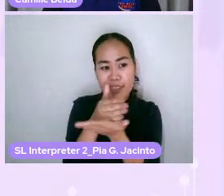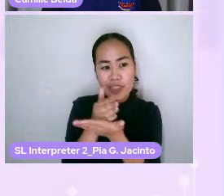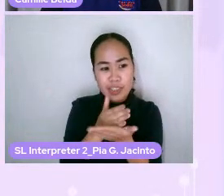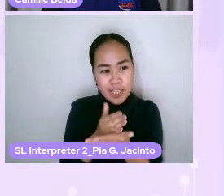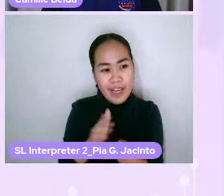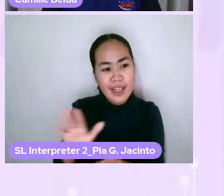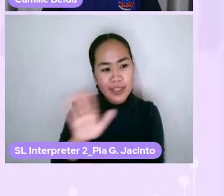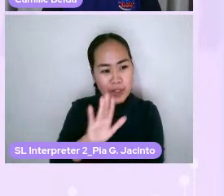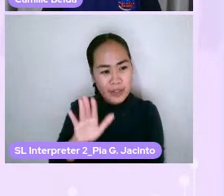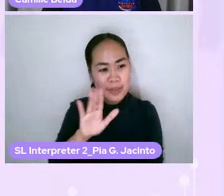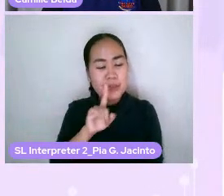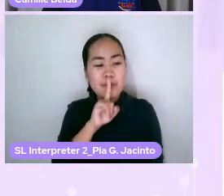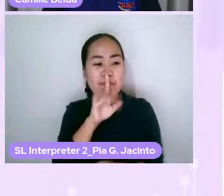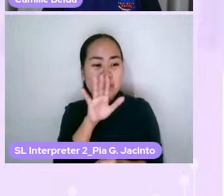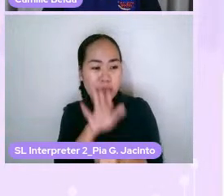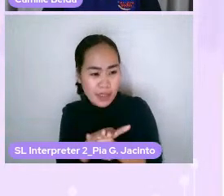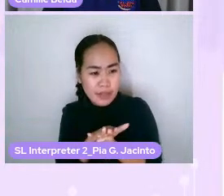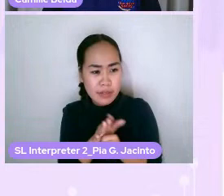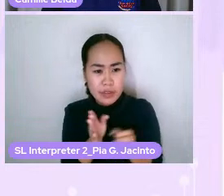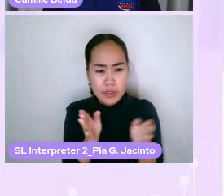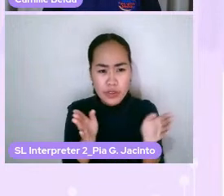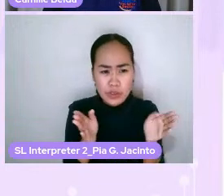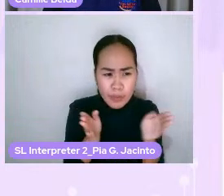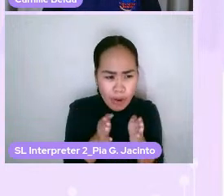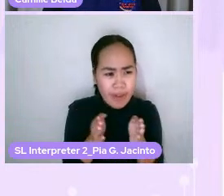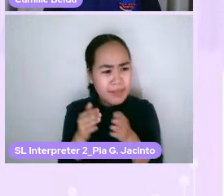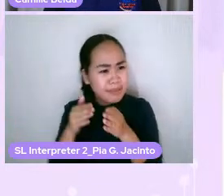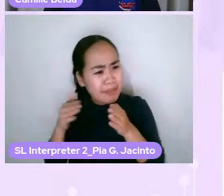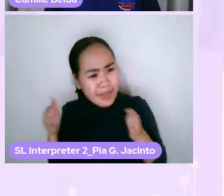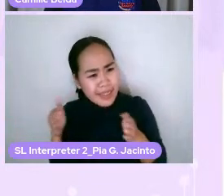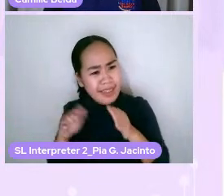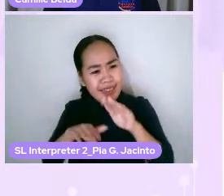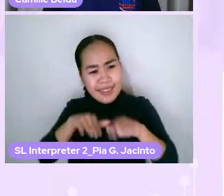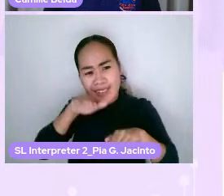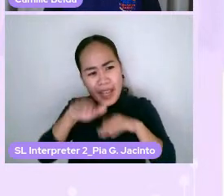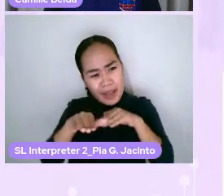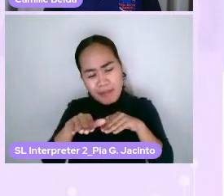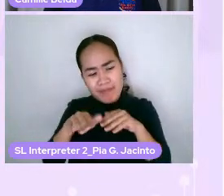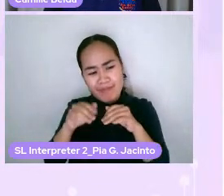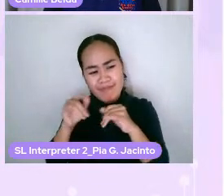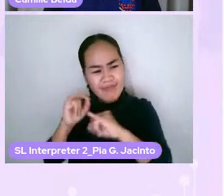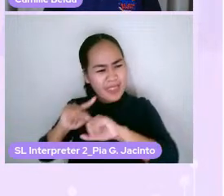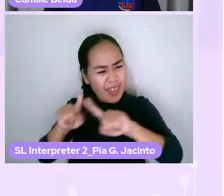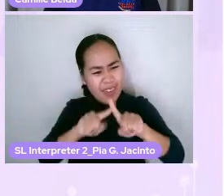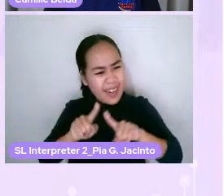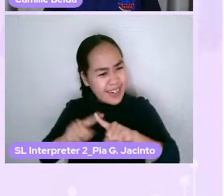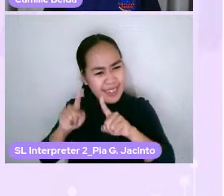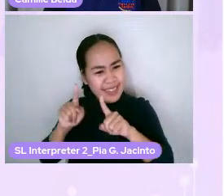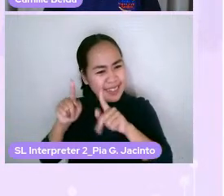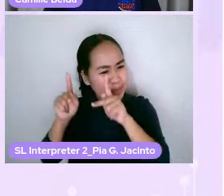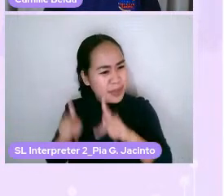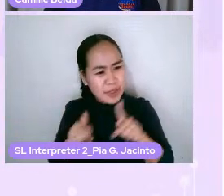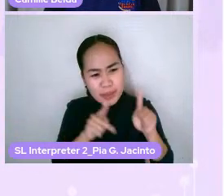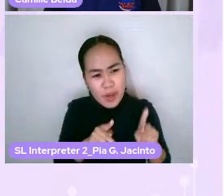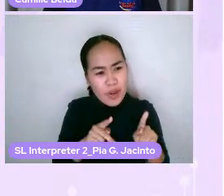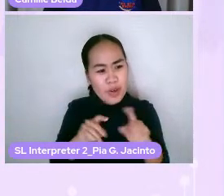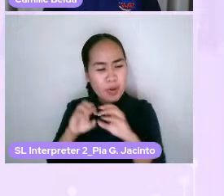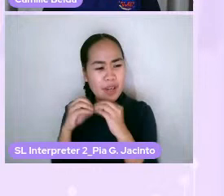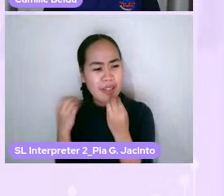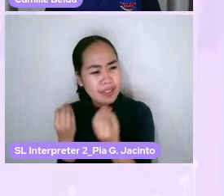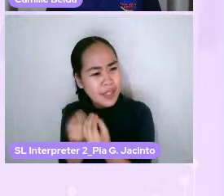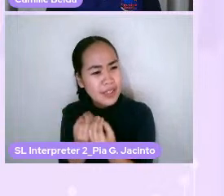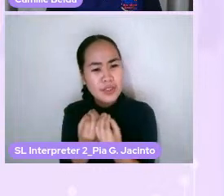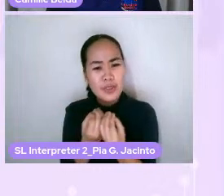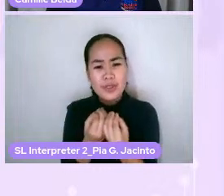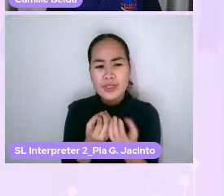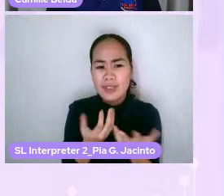commitment. Maliit o malaki mo bang bilang individual man o bahagi ng isang ahensya o organisasyon o